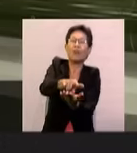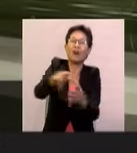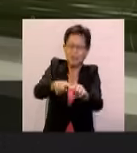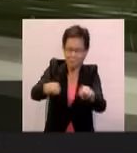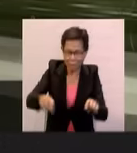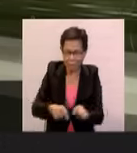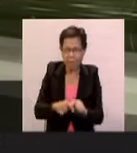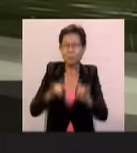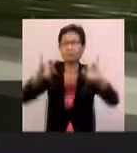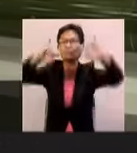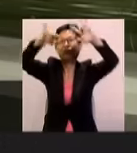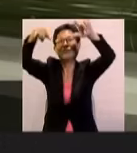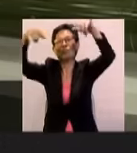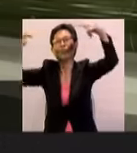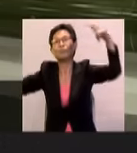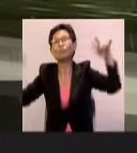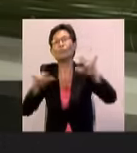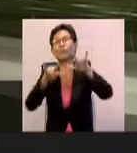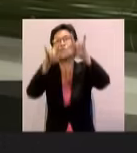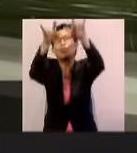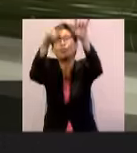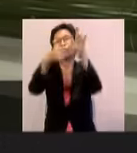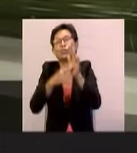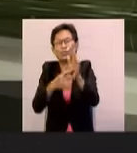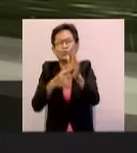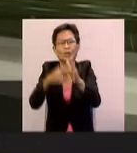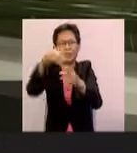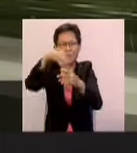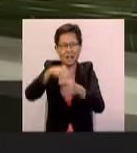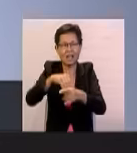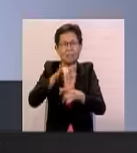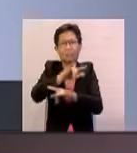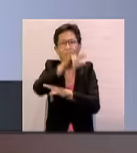lokasi pertunjukan udara dan segmen aero angkasa.